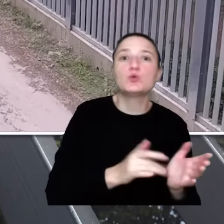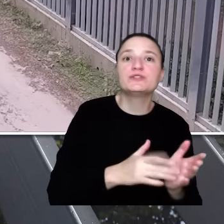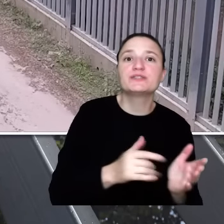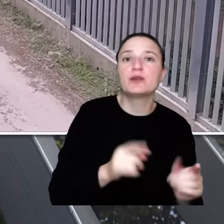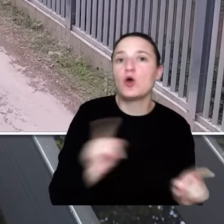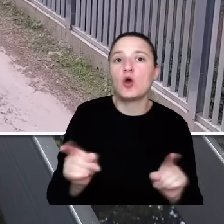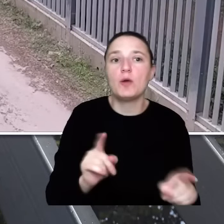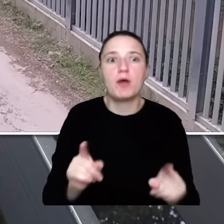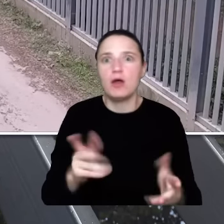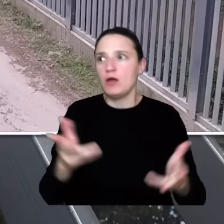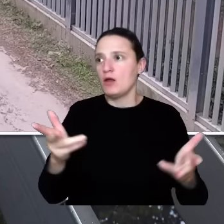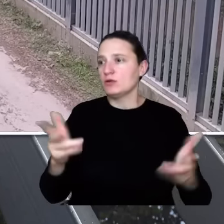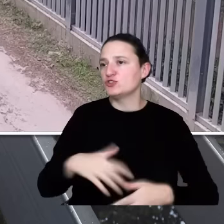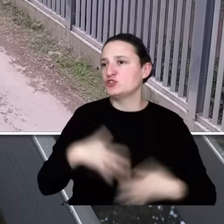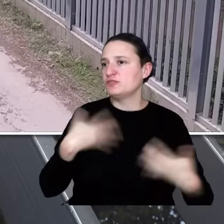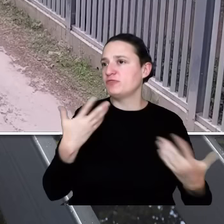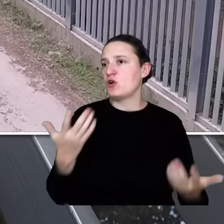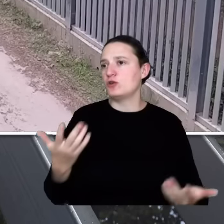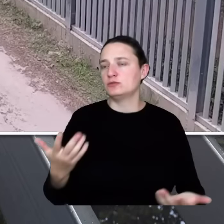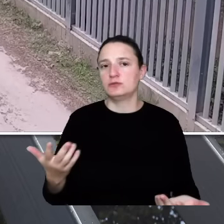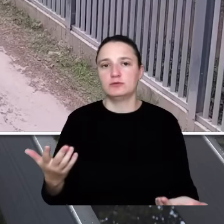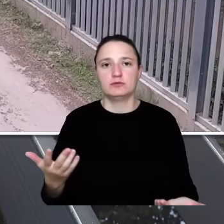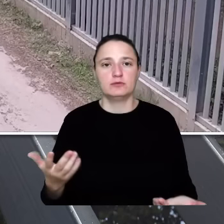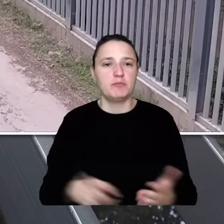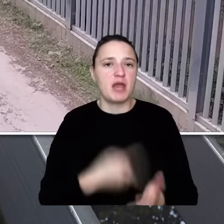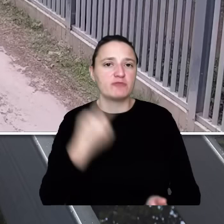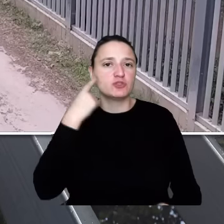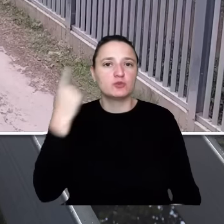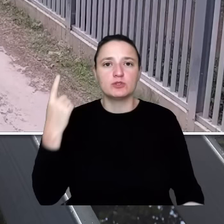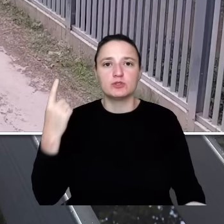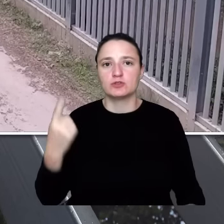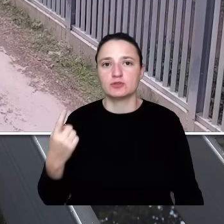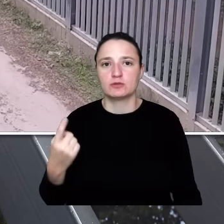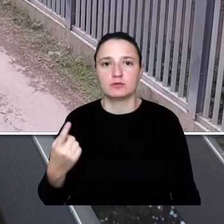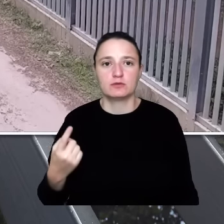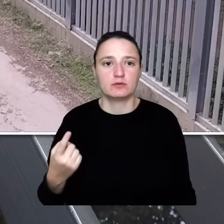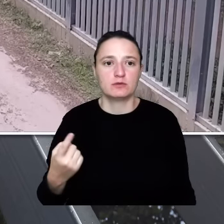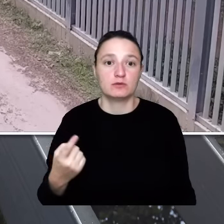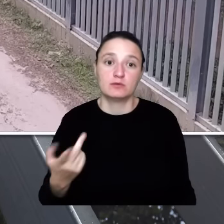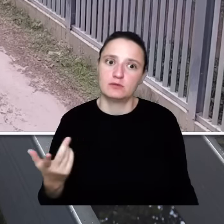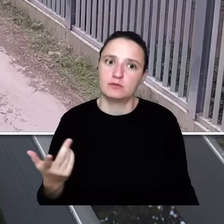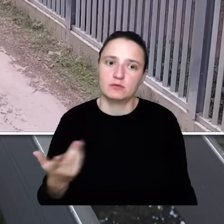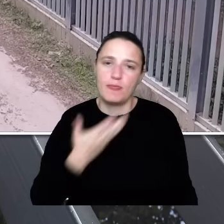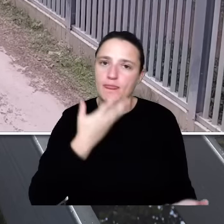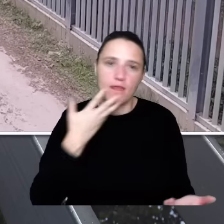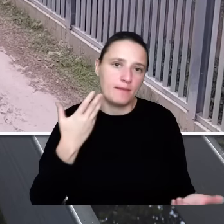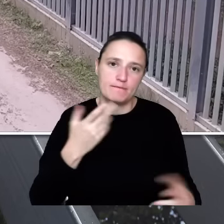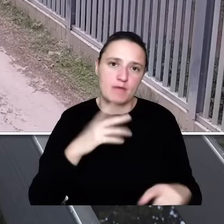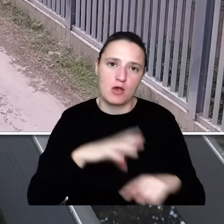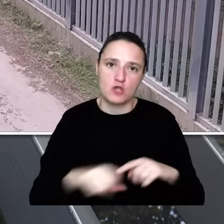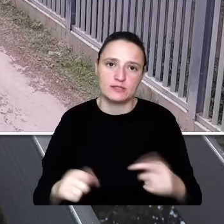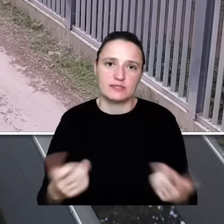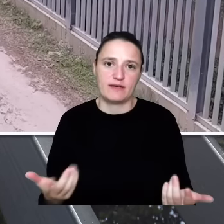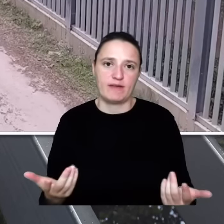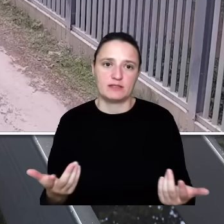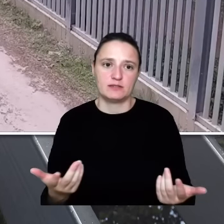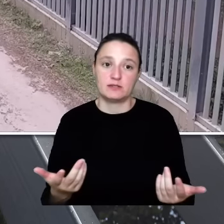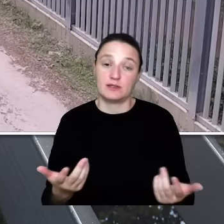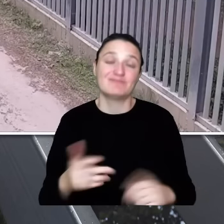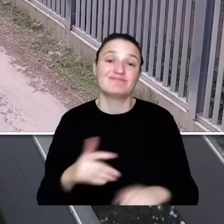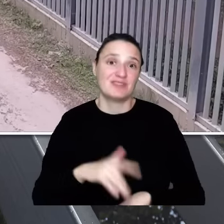pierwsze słyszymy. No. Skandaliczne. Nie, więc jeżeli mamy nagromadzenie takich niekonsekwencji, to jest bardzo zabójcze, ponieważ w